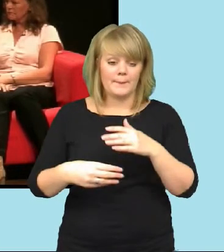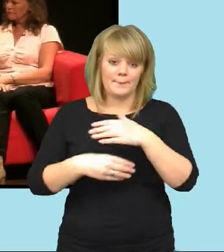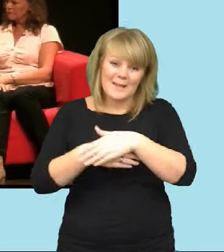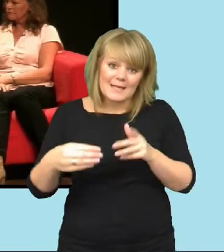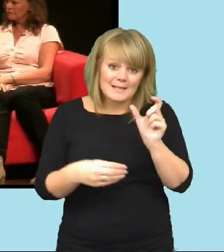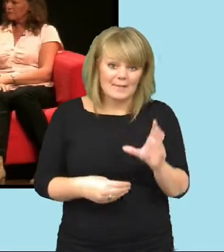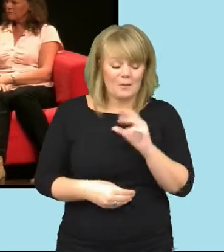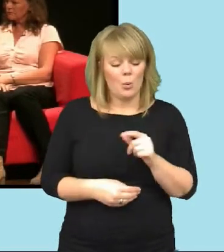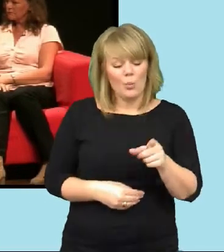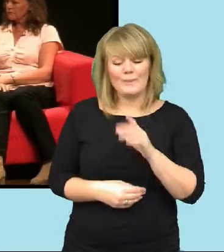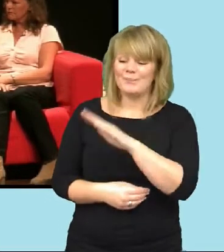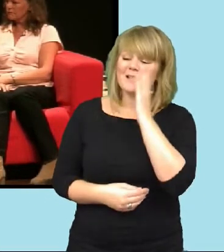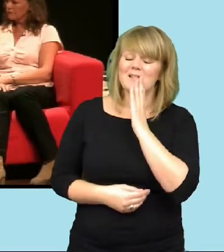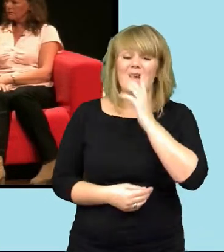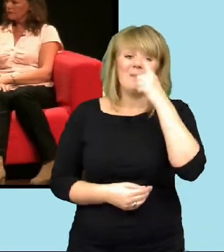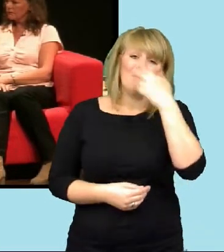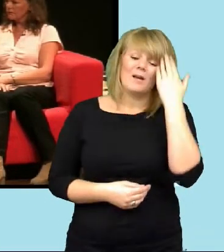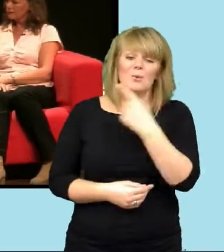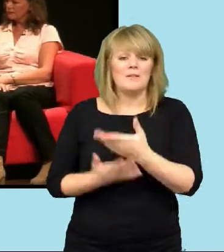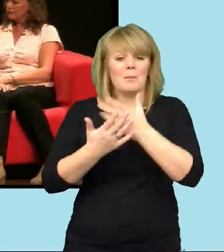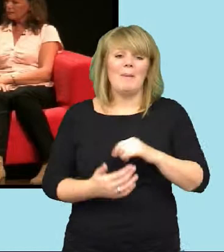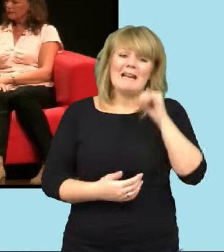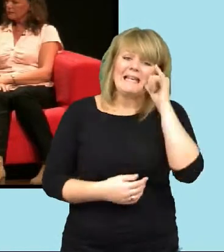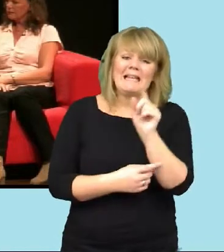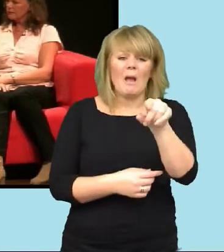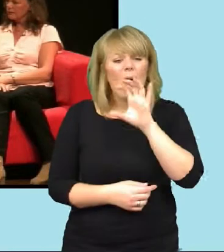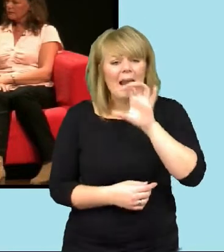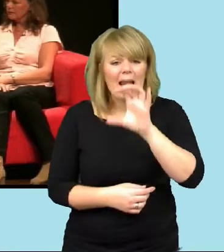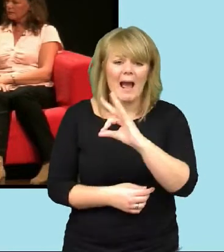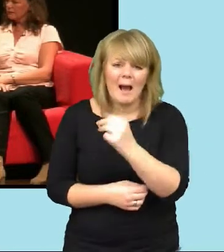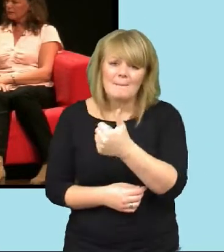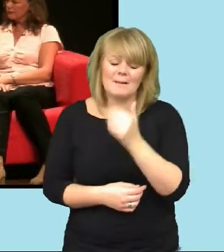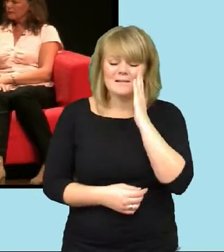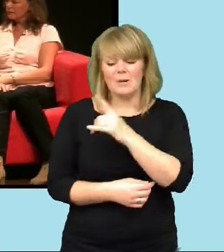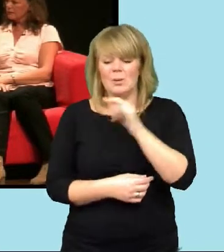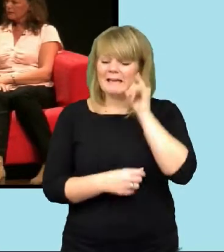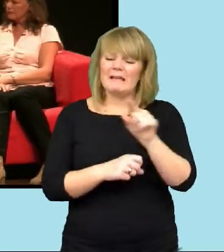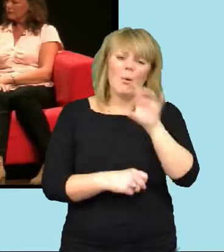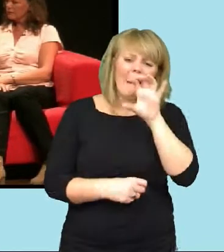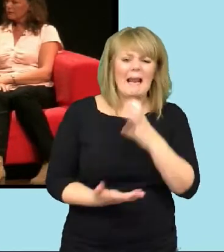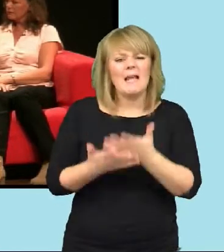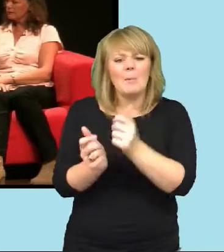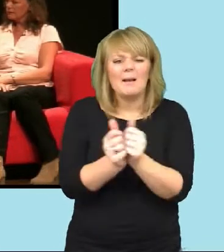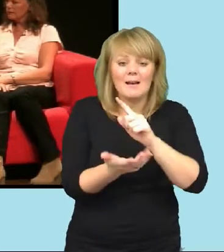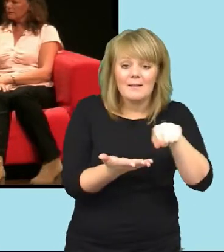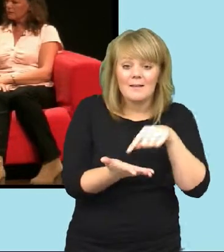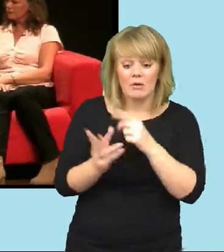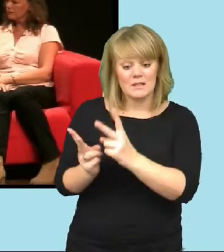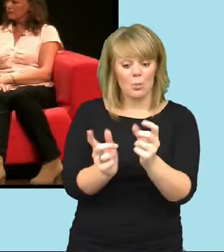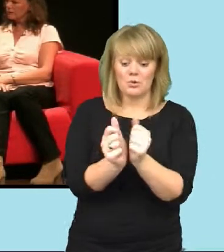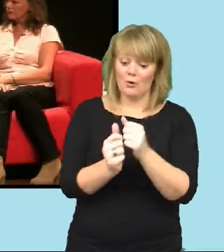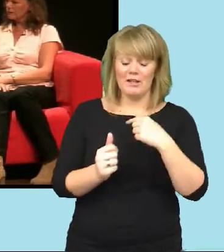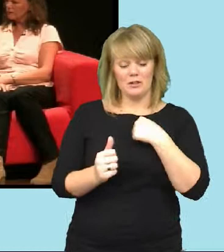ringa och skälla på habiliteringen? Eller kan du inte ringa och skälla på hjälpmedelscentralen? Det är sånt som jag gärna får göra, för